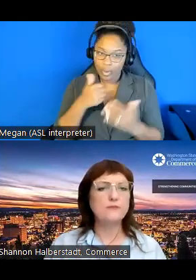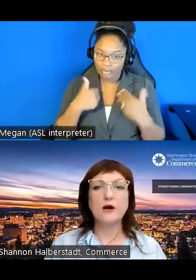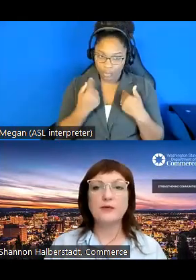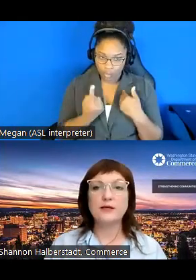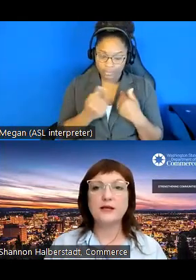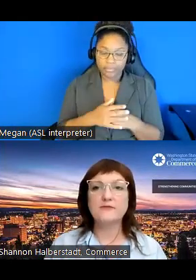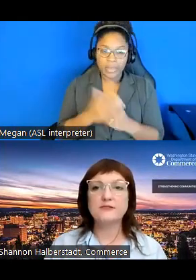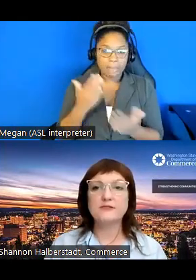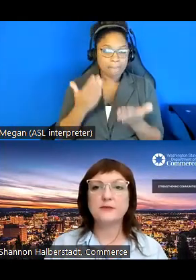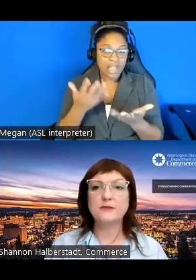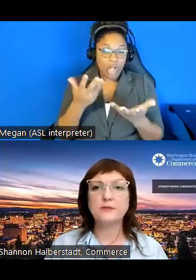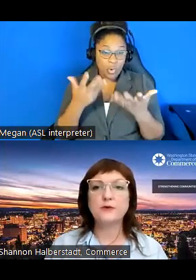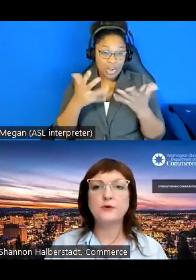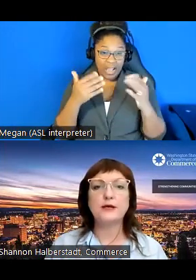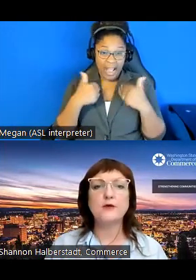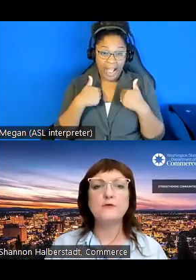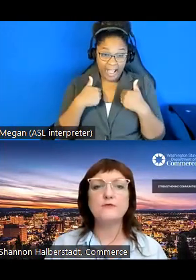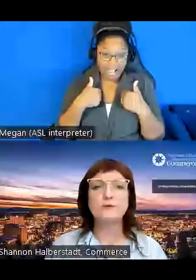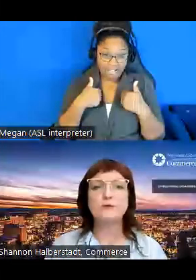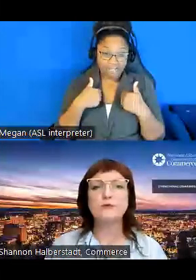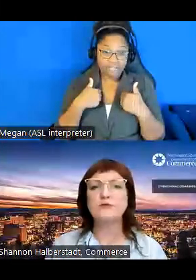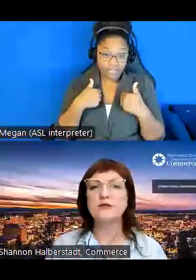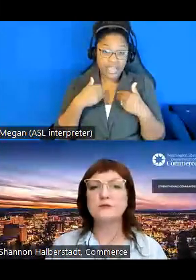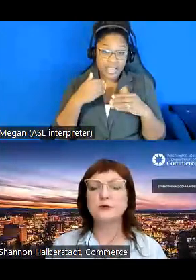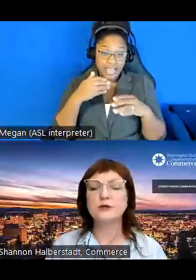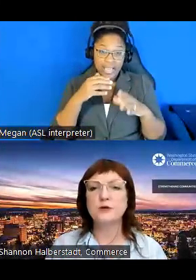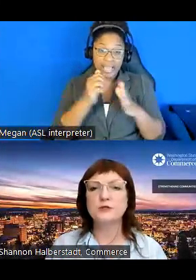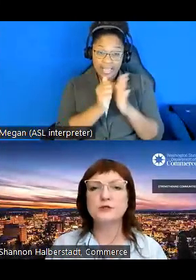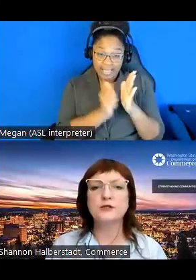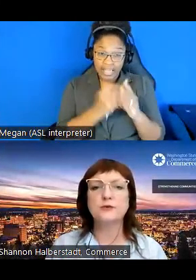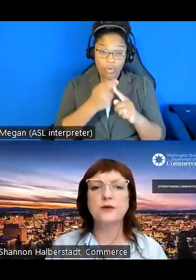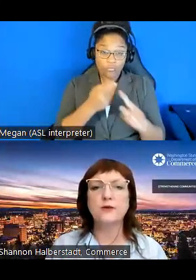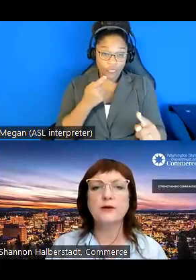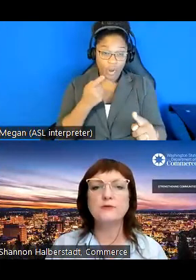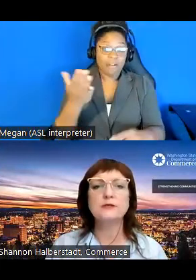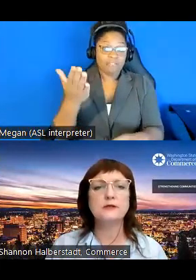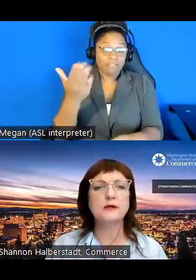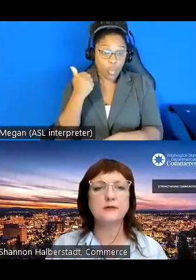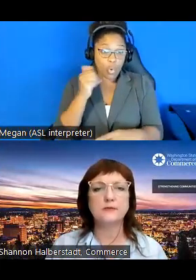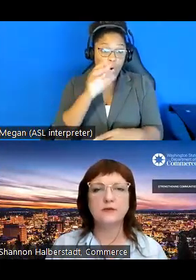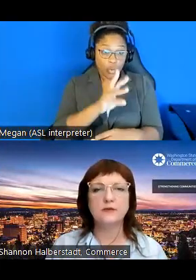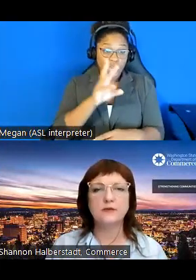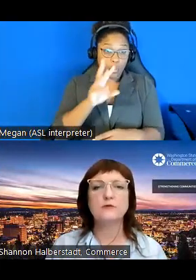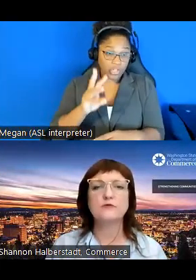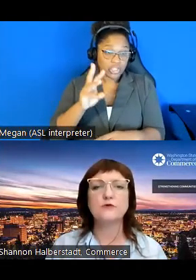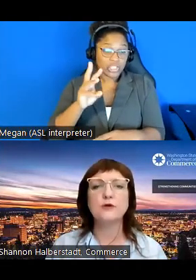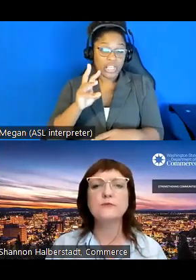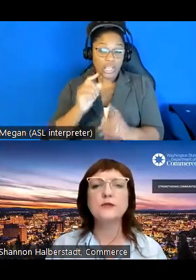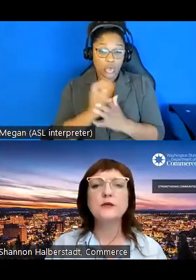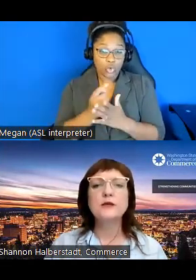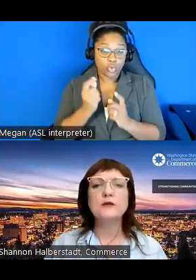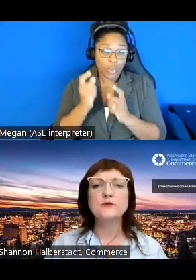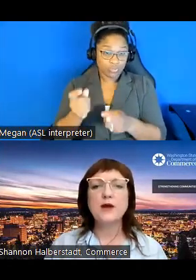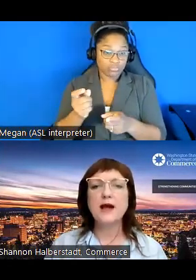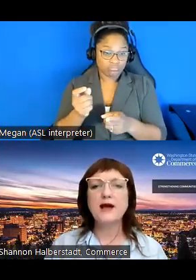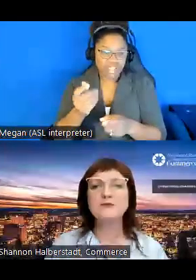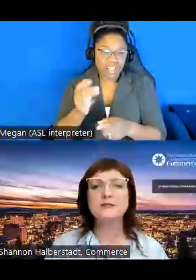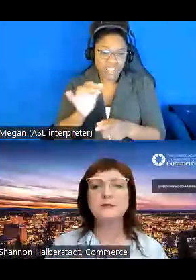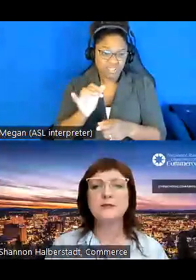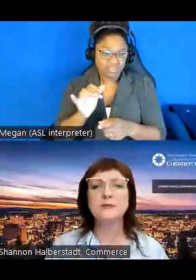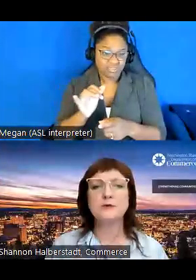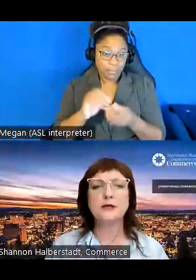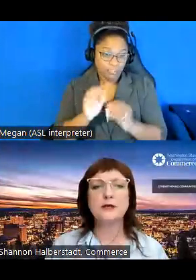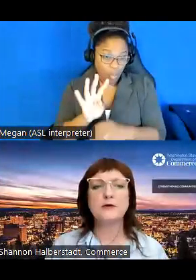수여합니다. 그 포털이 열릴 때 Submittable 아카운트를 만들어야 되는데